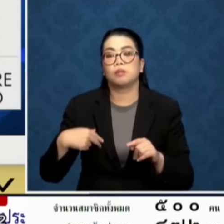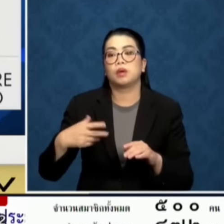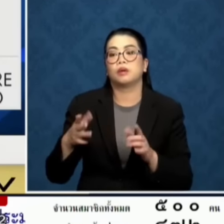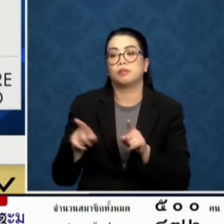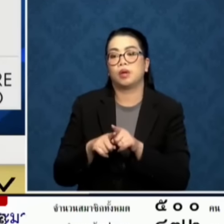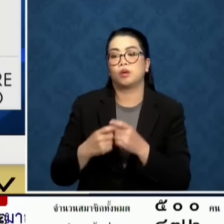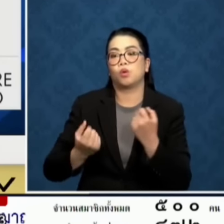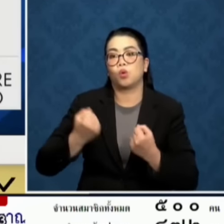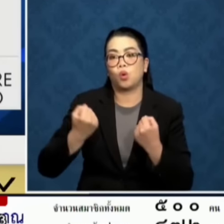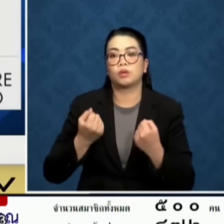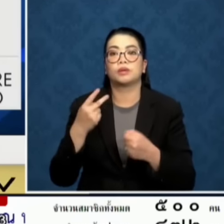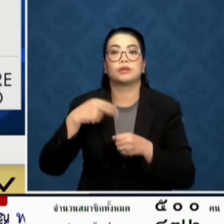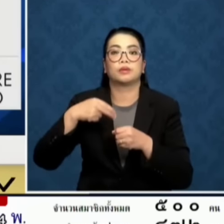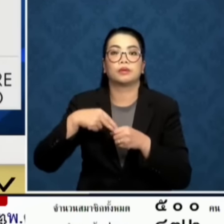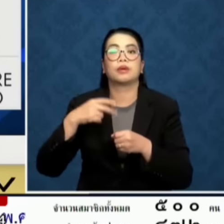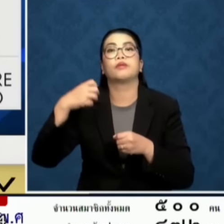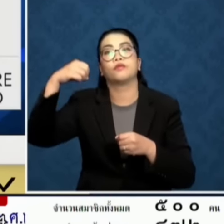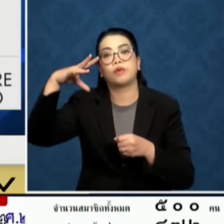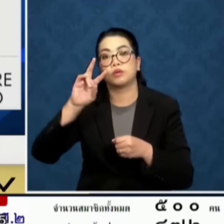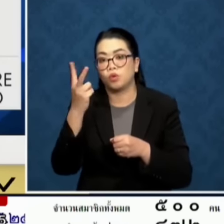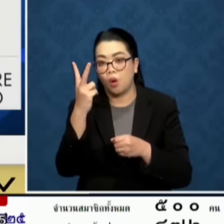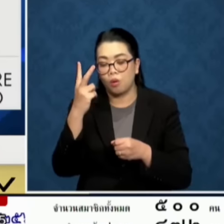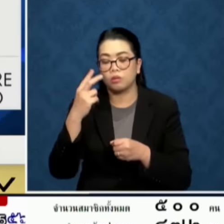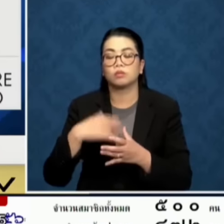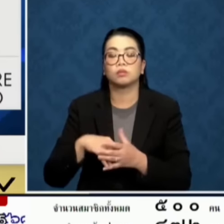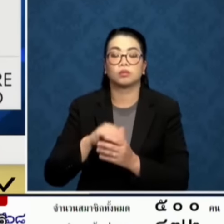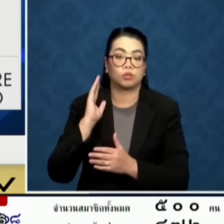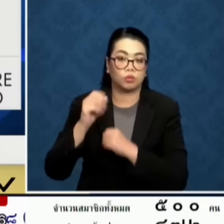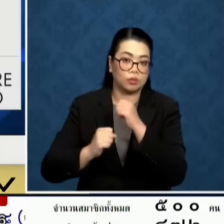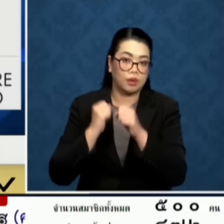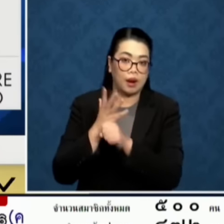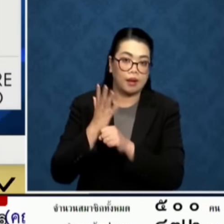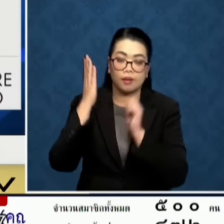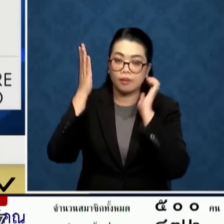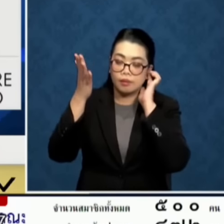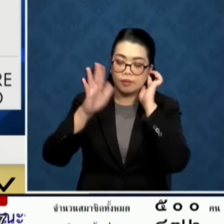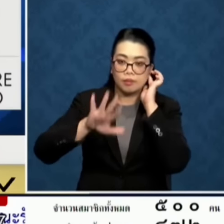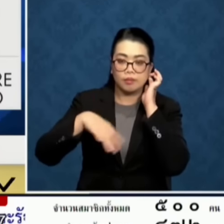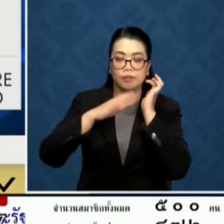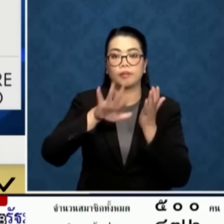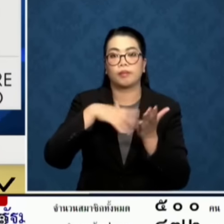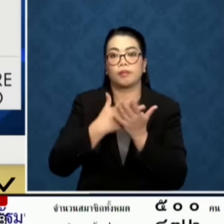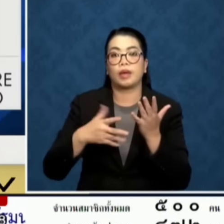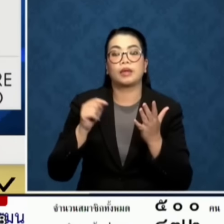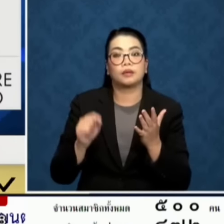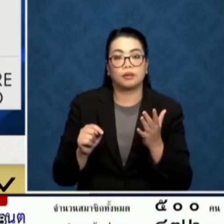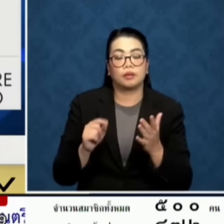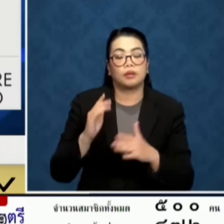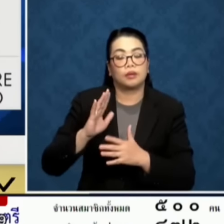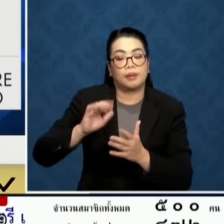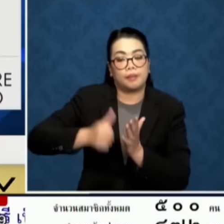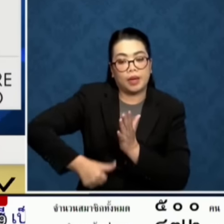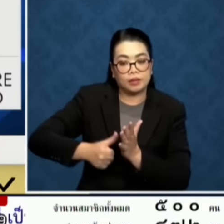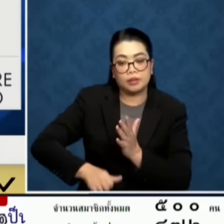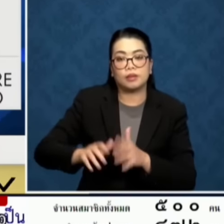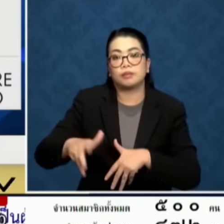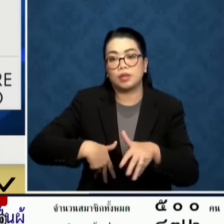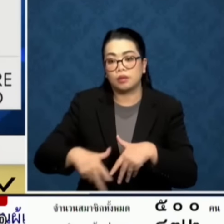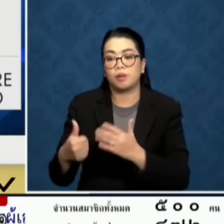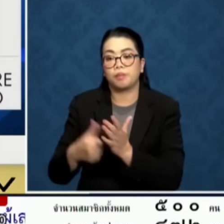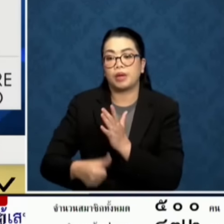EV ทั้งนี้จากการประเมินนะครับใน5ปีข้างหน้าภายใต้นโยบายรัฐบาลแบบนี้ภายใต้ภาษีรถ